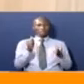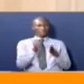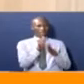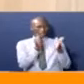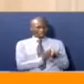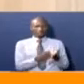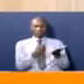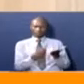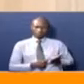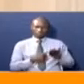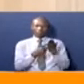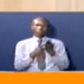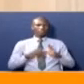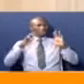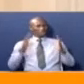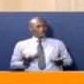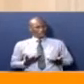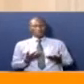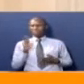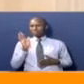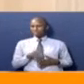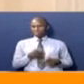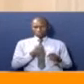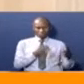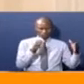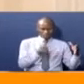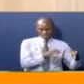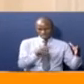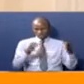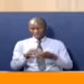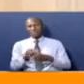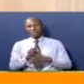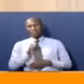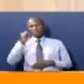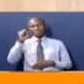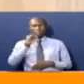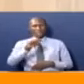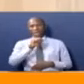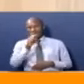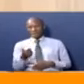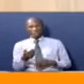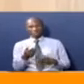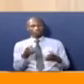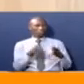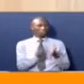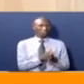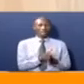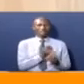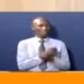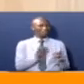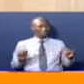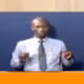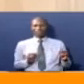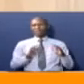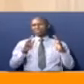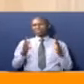tu unene ya ulondu iveti kumasiamani siya kisiasa sio nde ona ila sitaya kuungamana chama kana ala independent